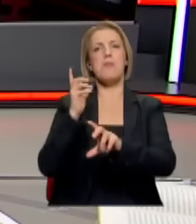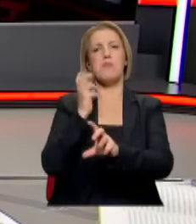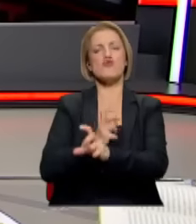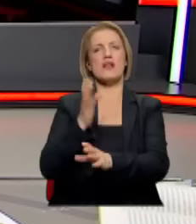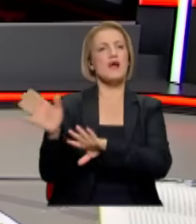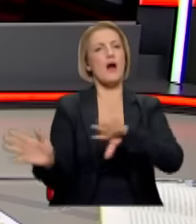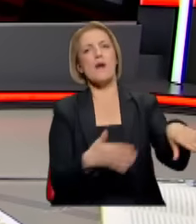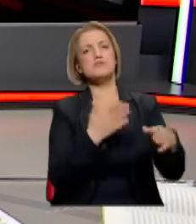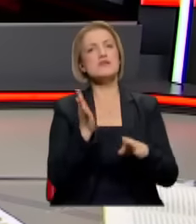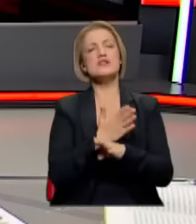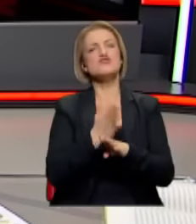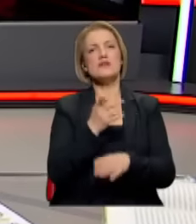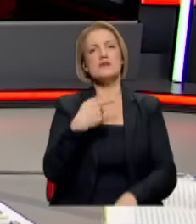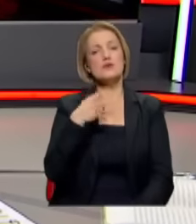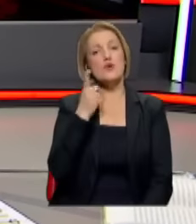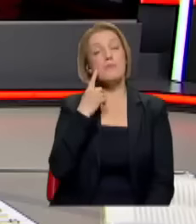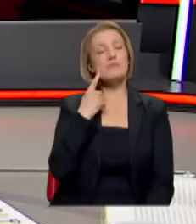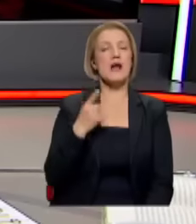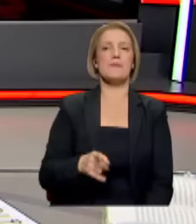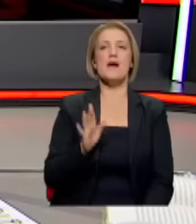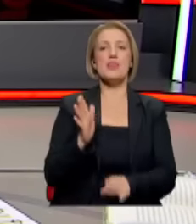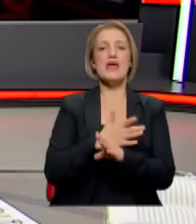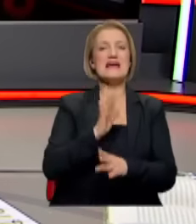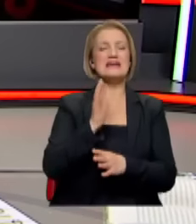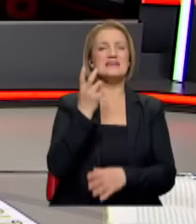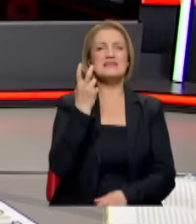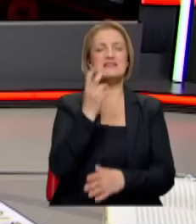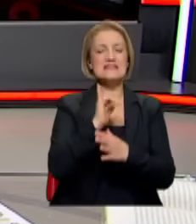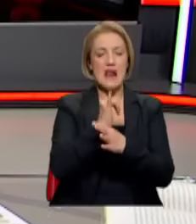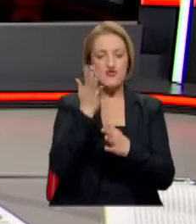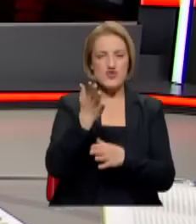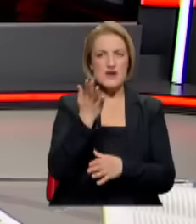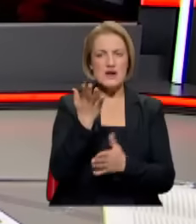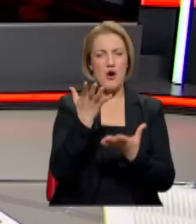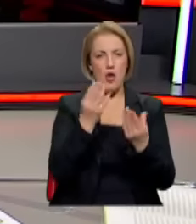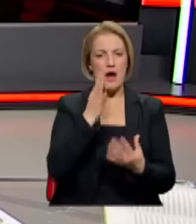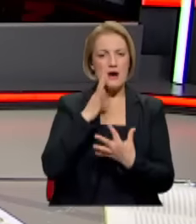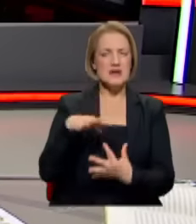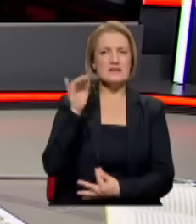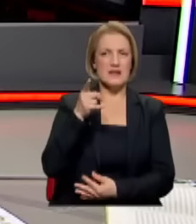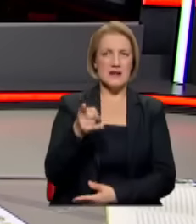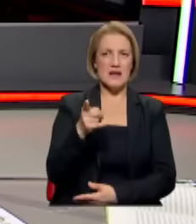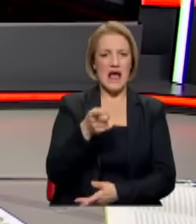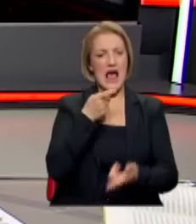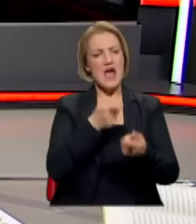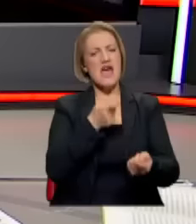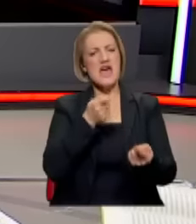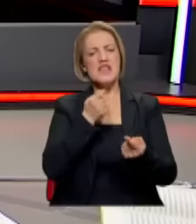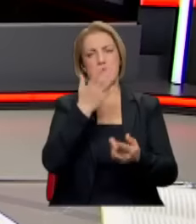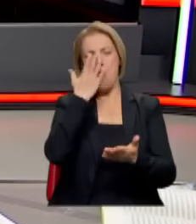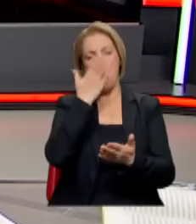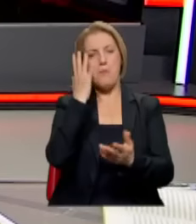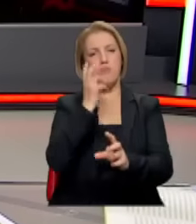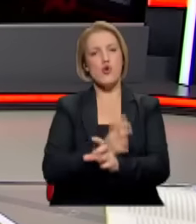orada göreceğiz bakalım niye sanatçı olacak insanları niye barakalarda Yaşatmaya şey yapıyorsunuz eğitmeye çalışıyorsunuz ya da